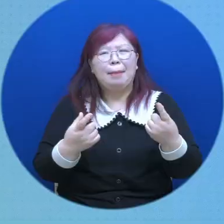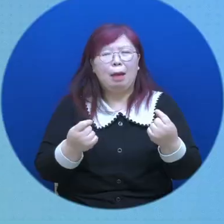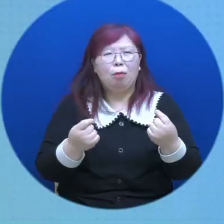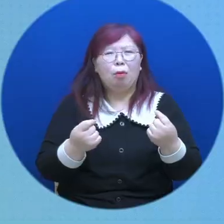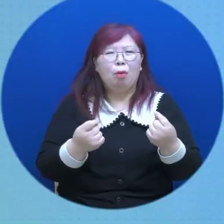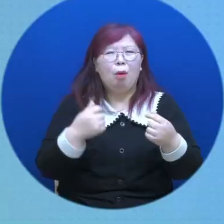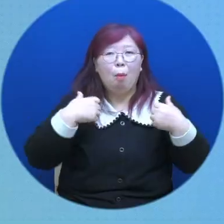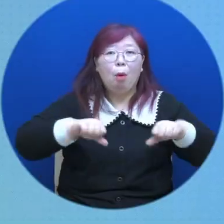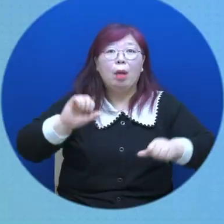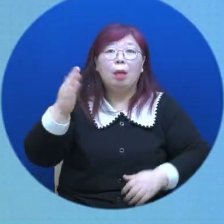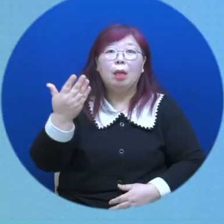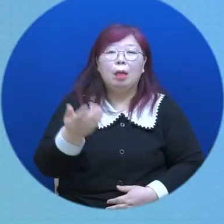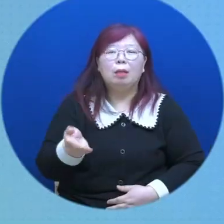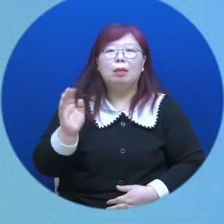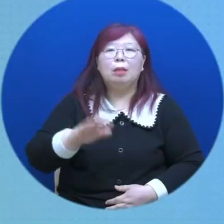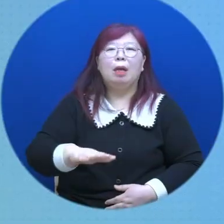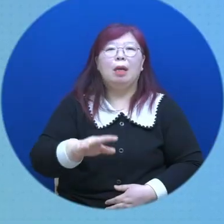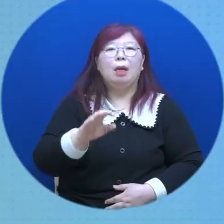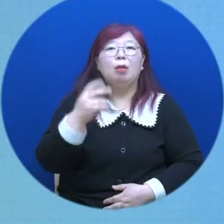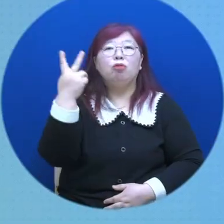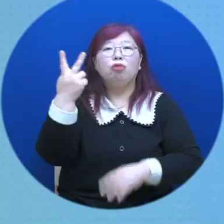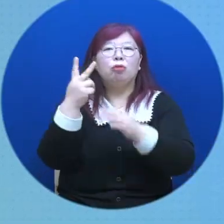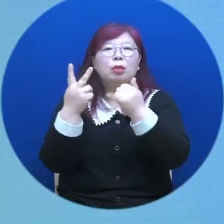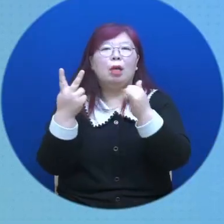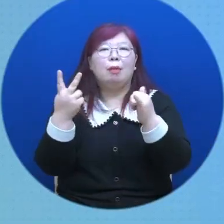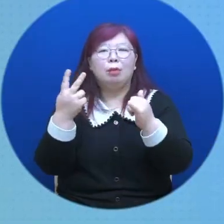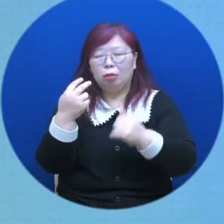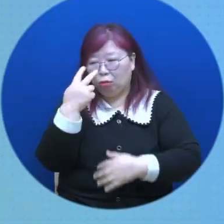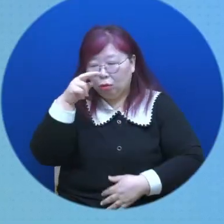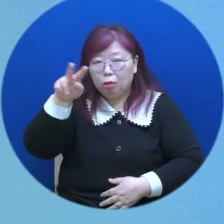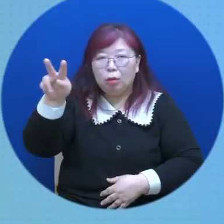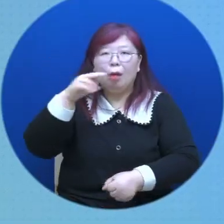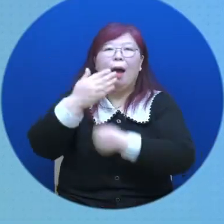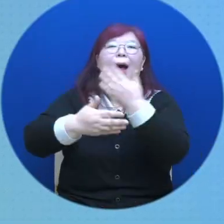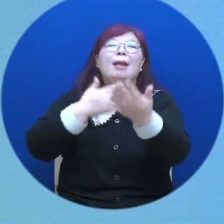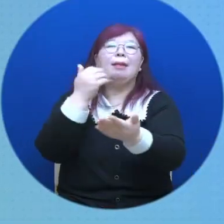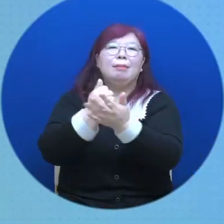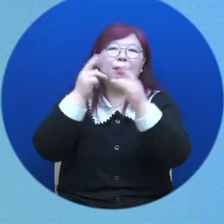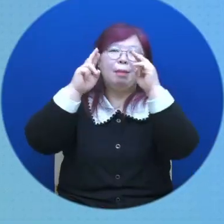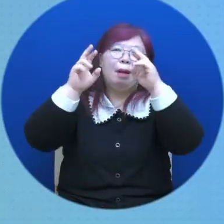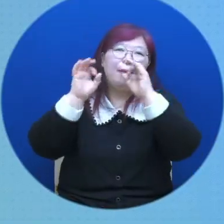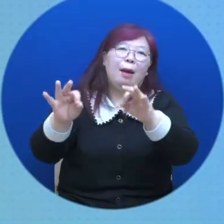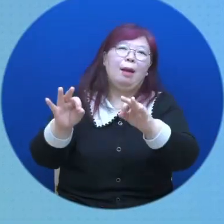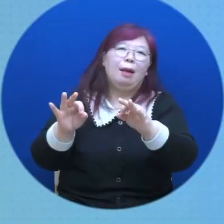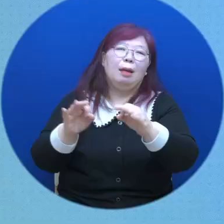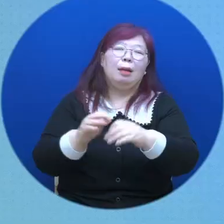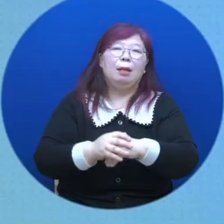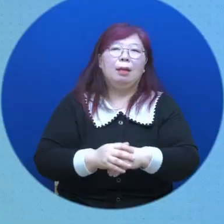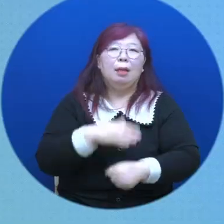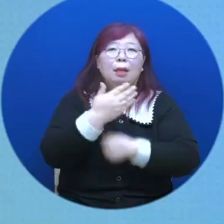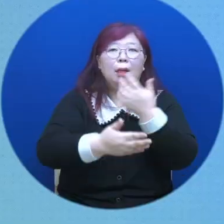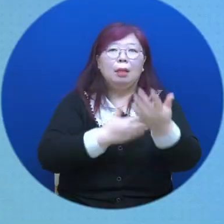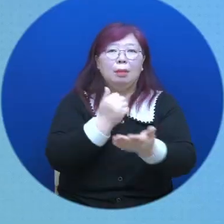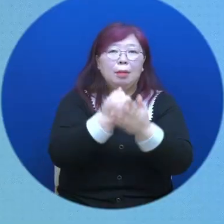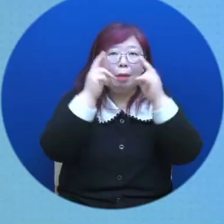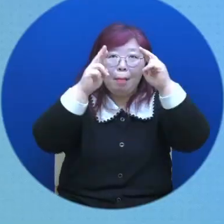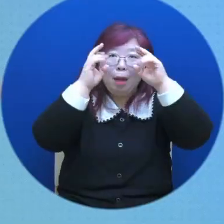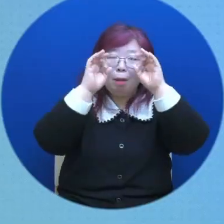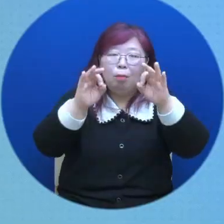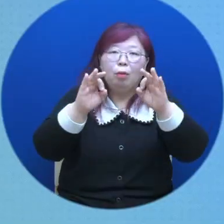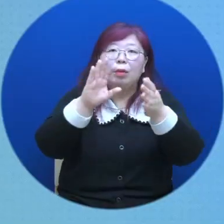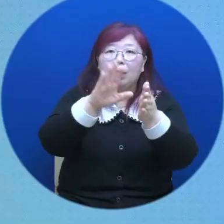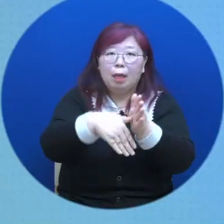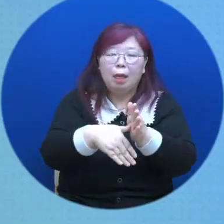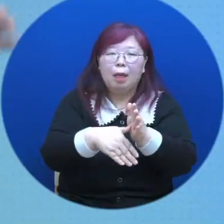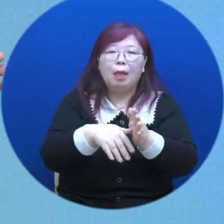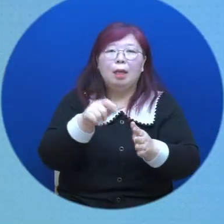하지만 여호수아 갈렙은 눈을 들어 하나님을 바라보는 거죠. 여러분, 하나님을 바라보게 되어질 때에